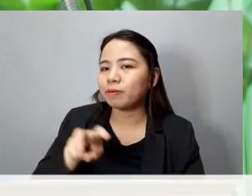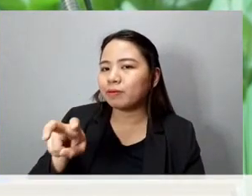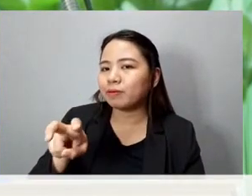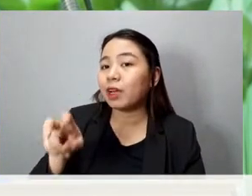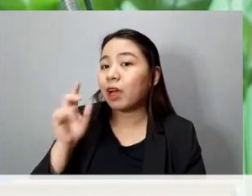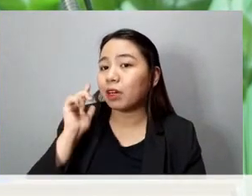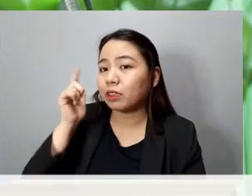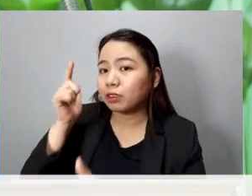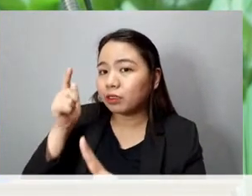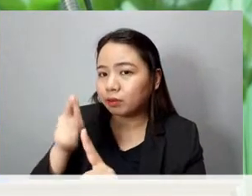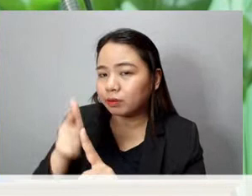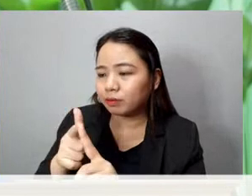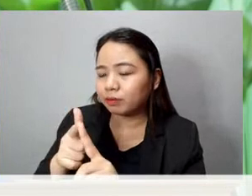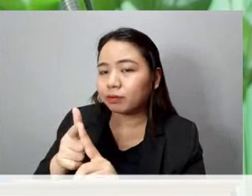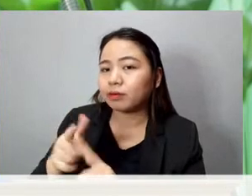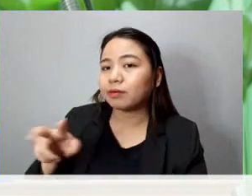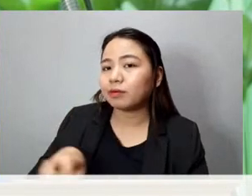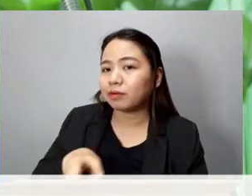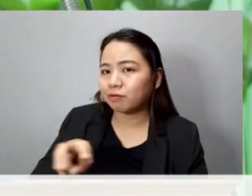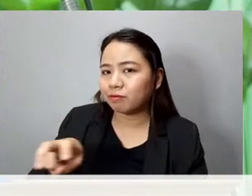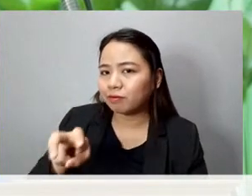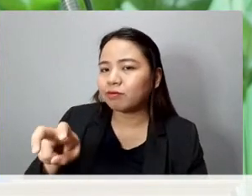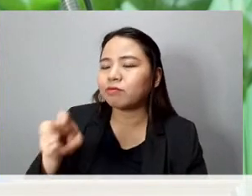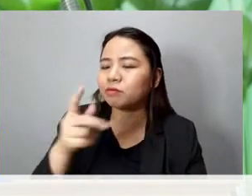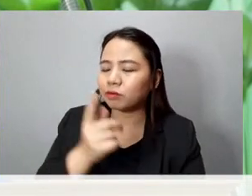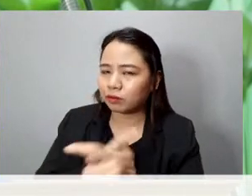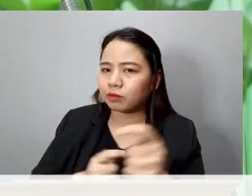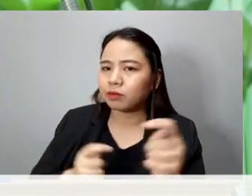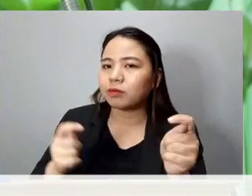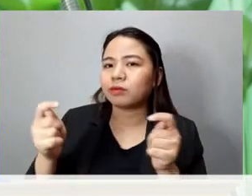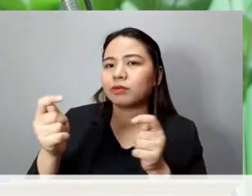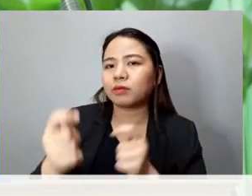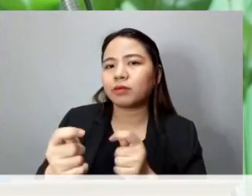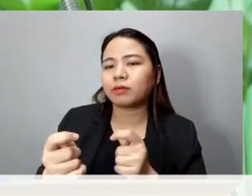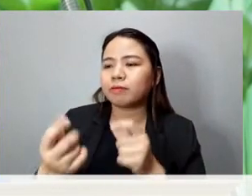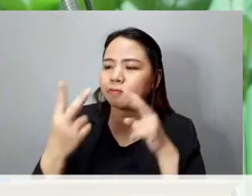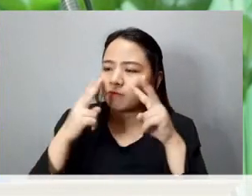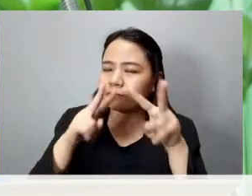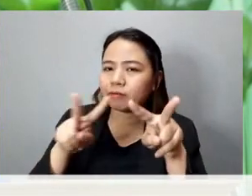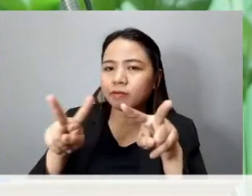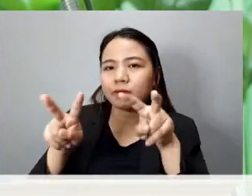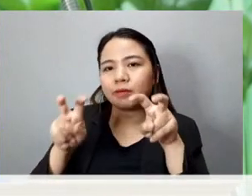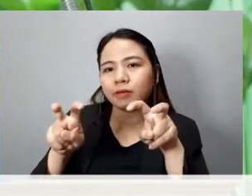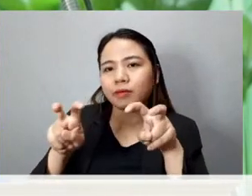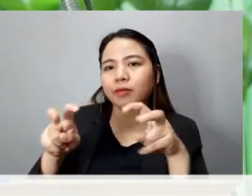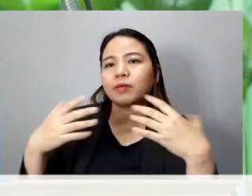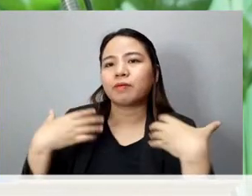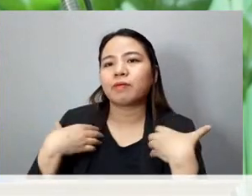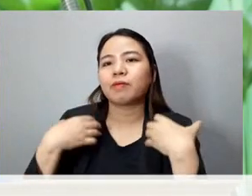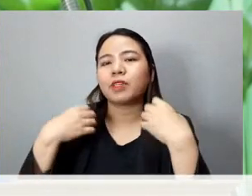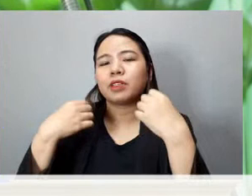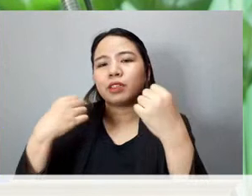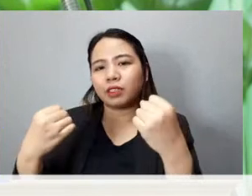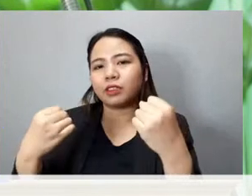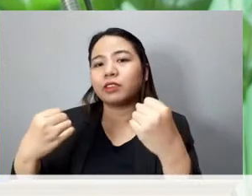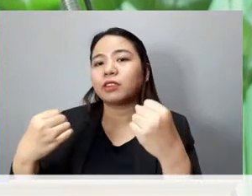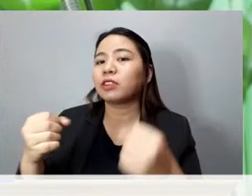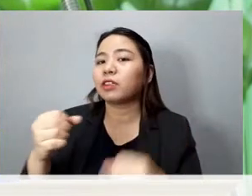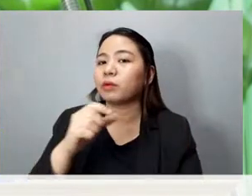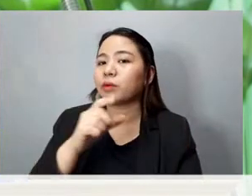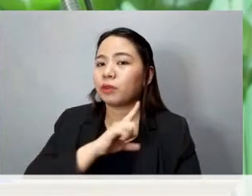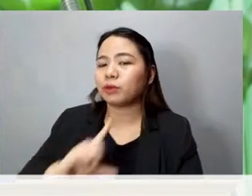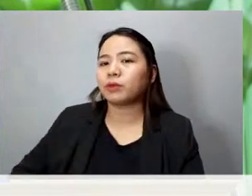kaya naglalayag upang mangalakal. Nasaksihan nila ang kapangyarihan ng Panginoong Diyos,